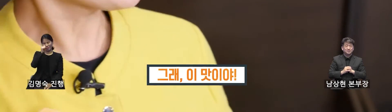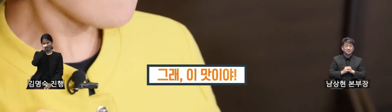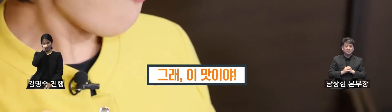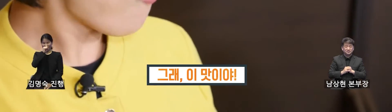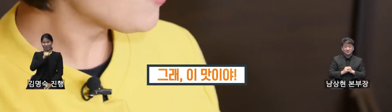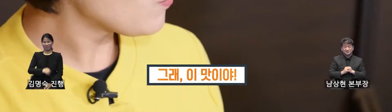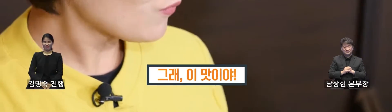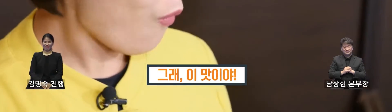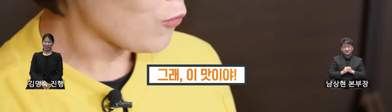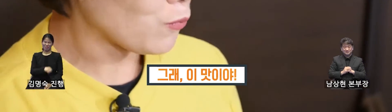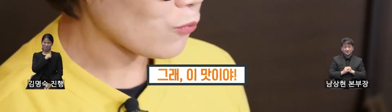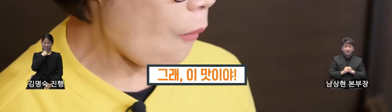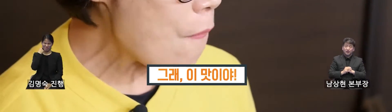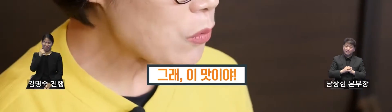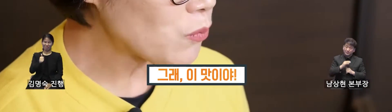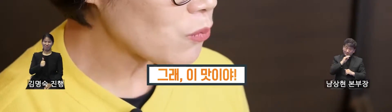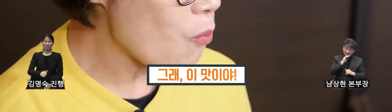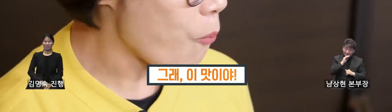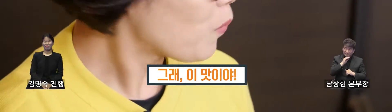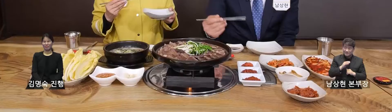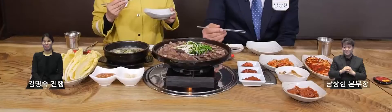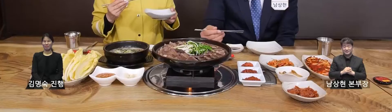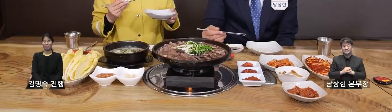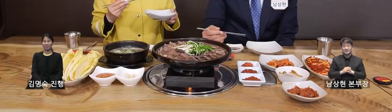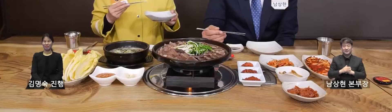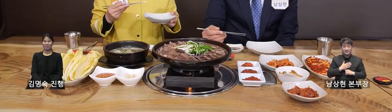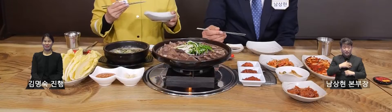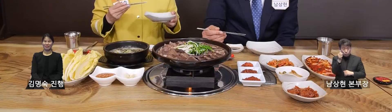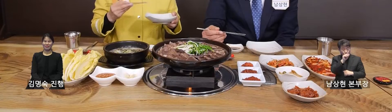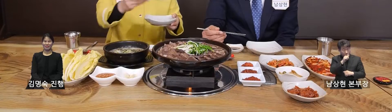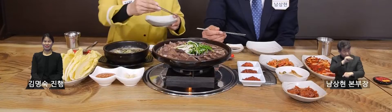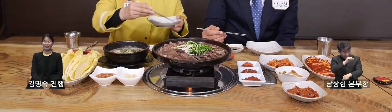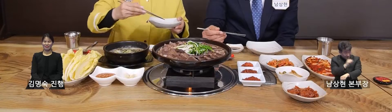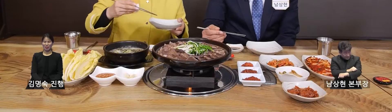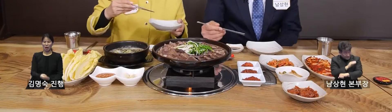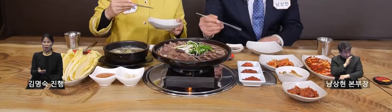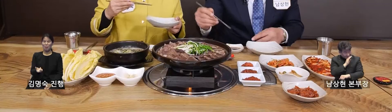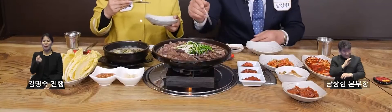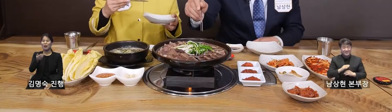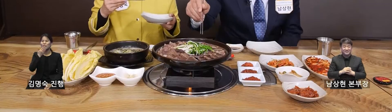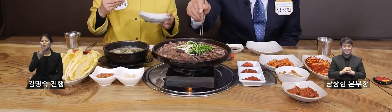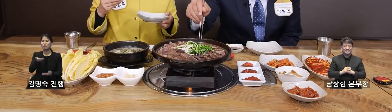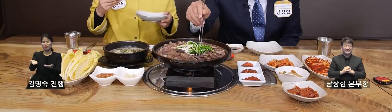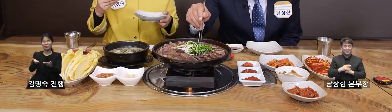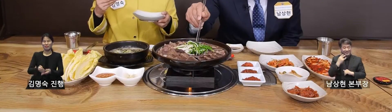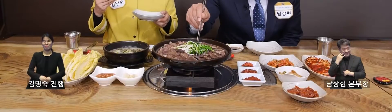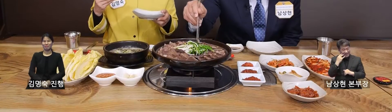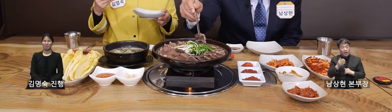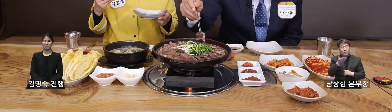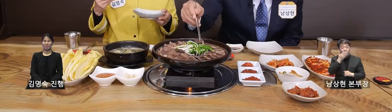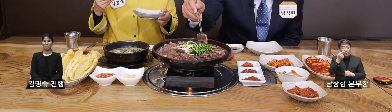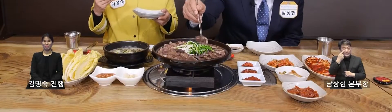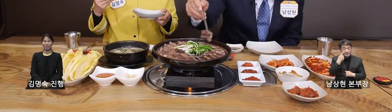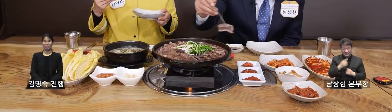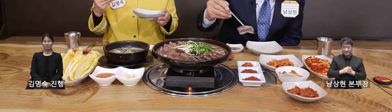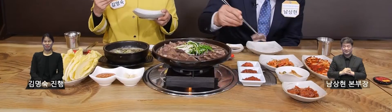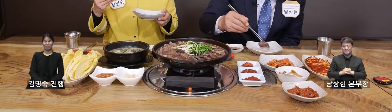이 맛이에요. 아, 그래요? 제가 오늘 소개를 잘했네요, 그죠? 빨리 드셔보세요. 네네네.